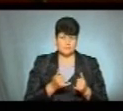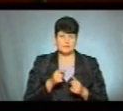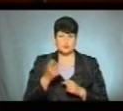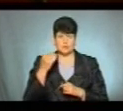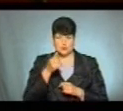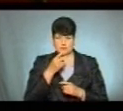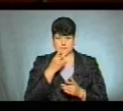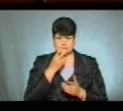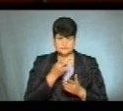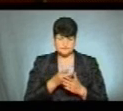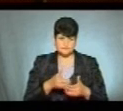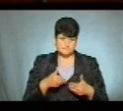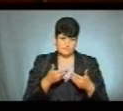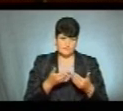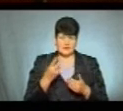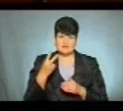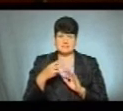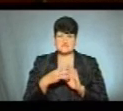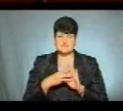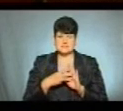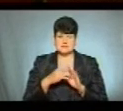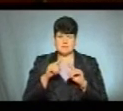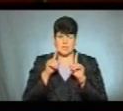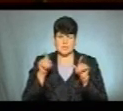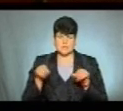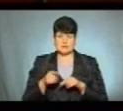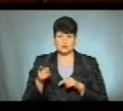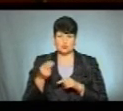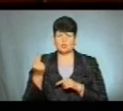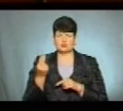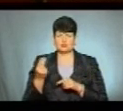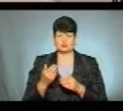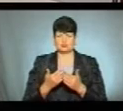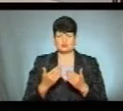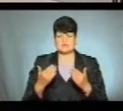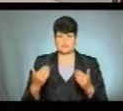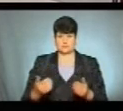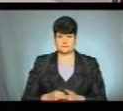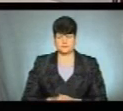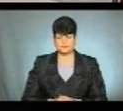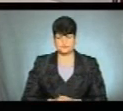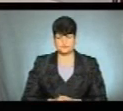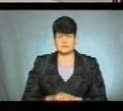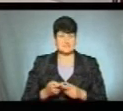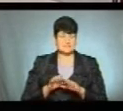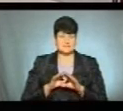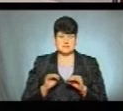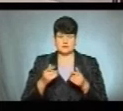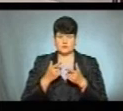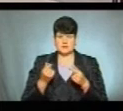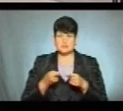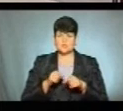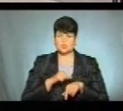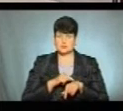вона презентувала 28 картин Тернопільському художньому музею. Це вся інформація на